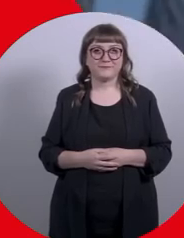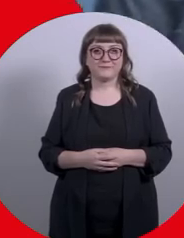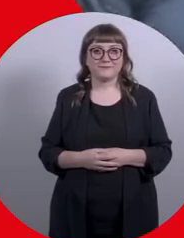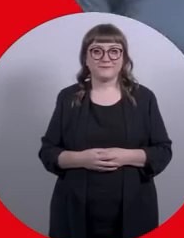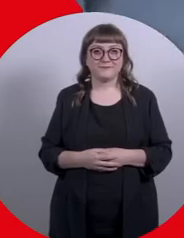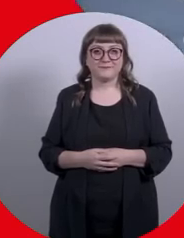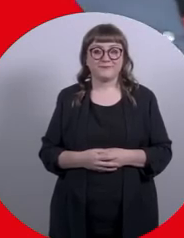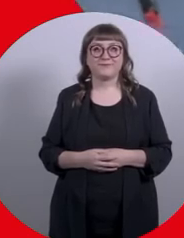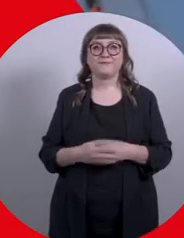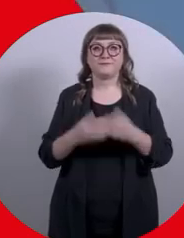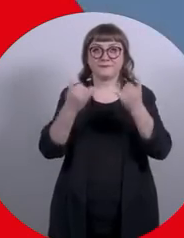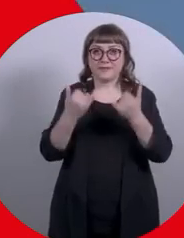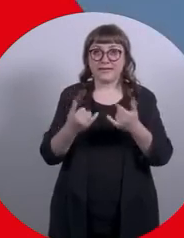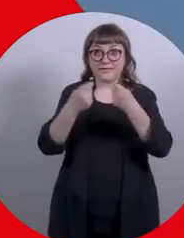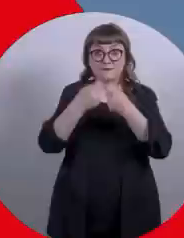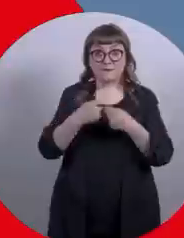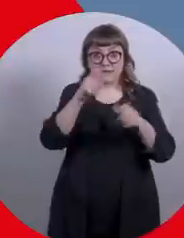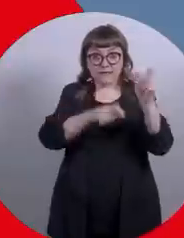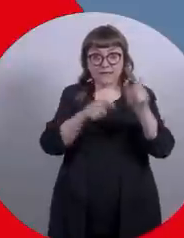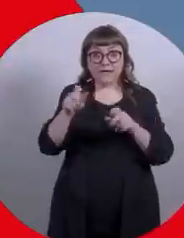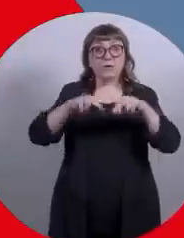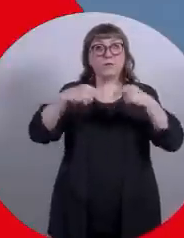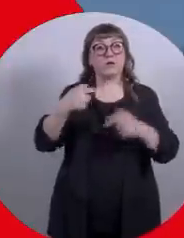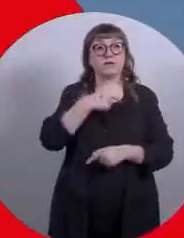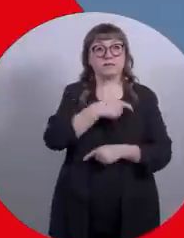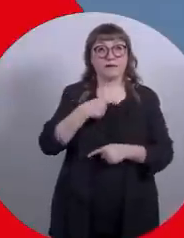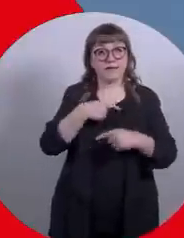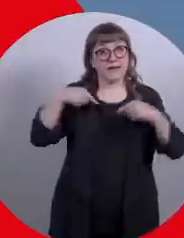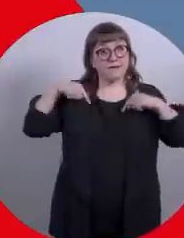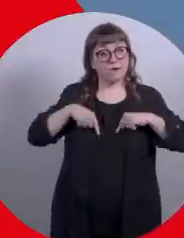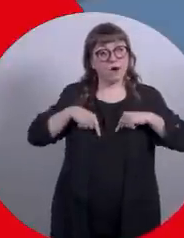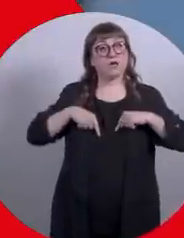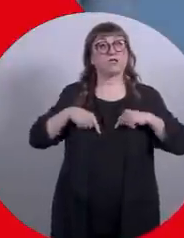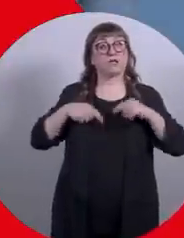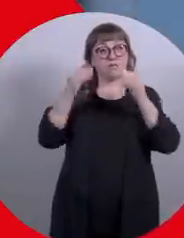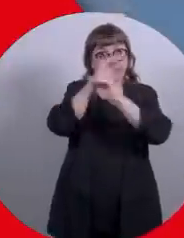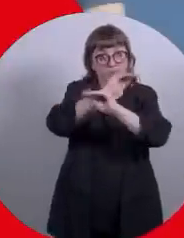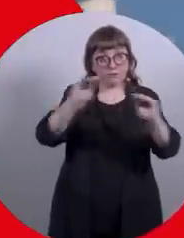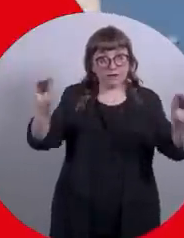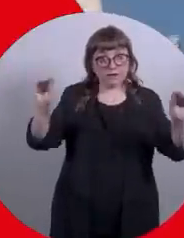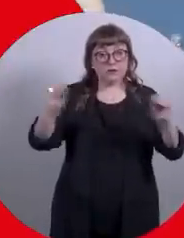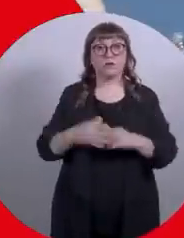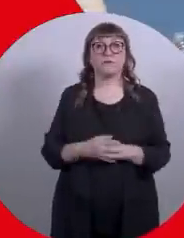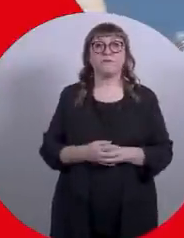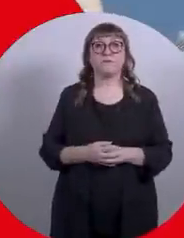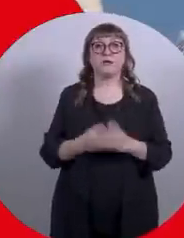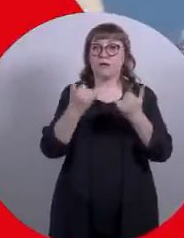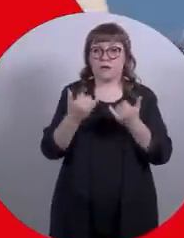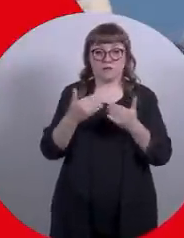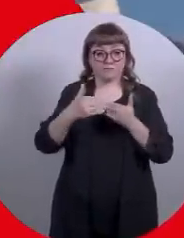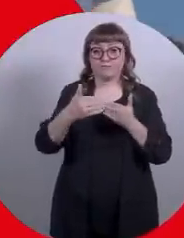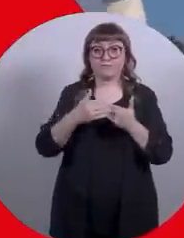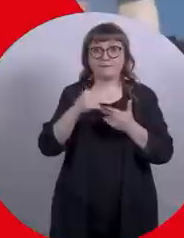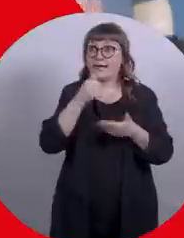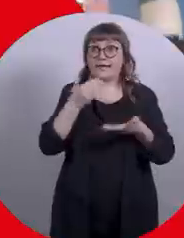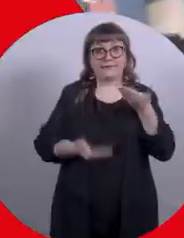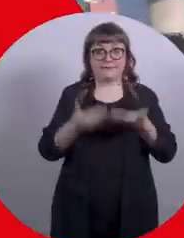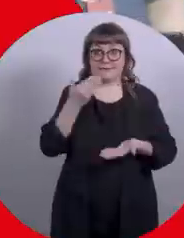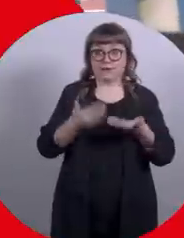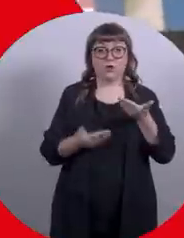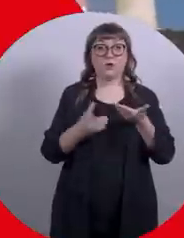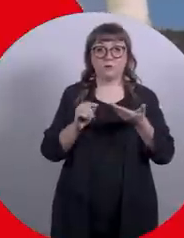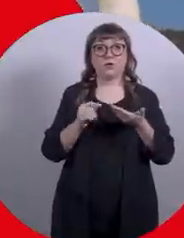Mitteilung an die Mitglieder des bundesparteivorstandes es findet keine Sitzung statt es wird